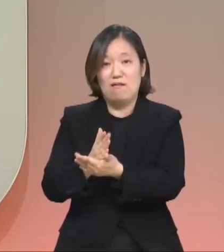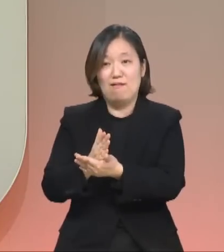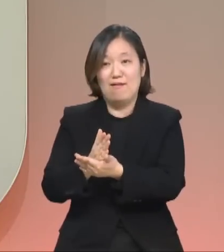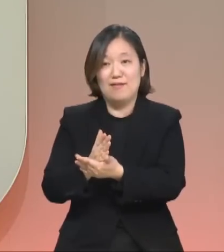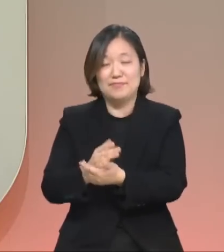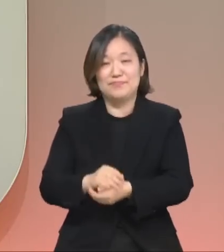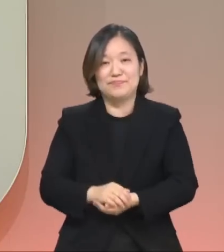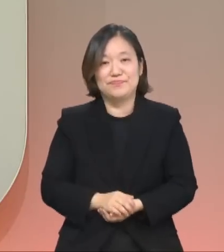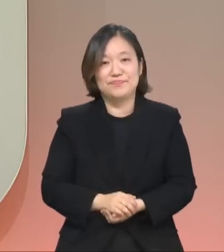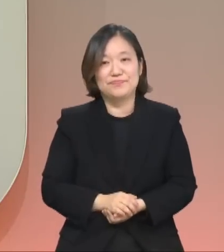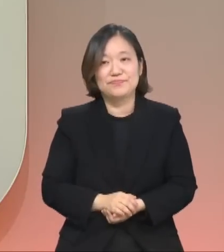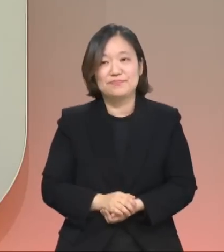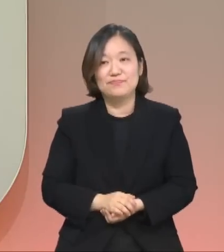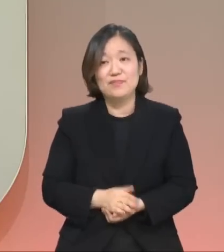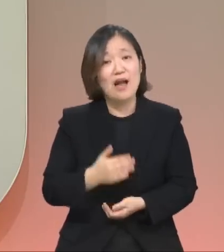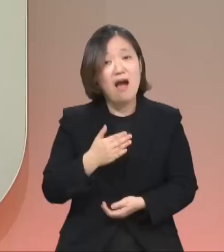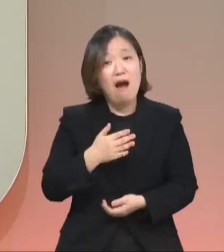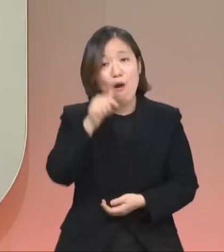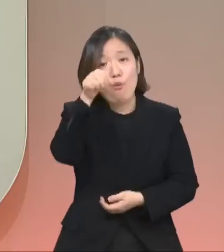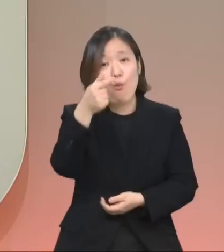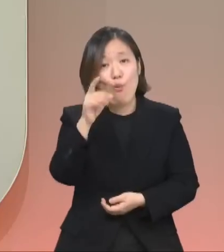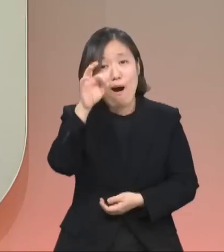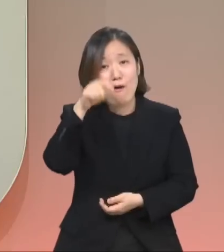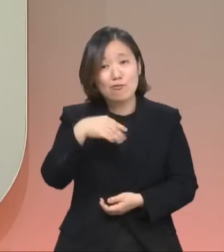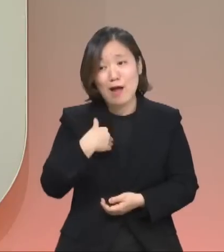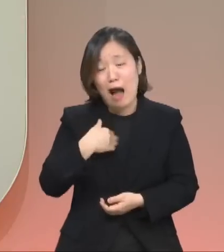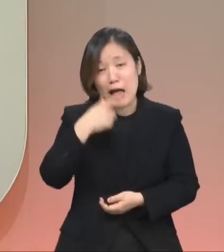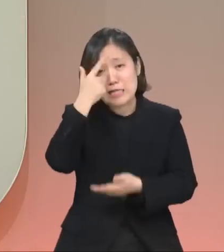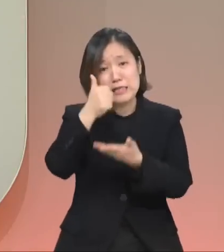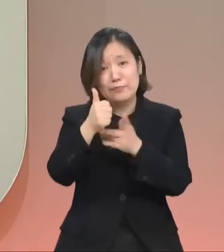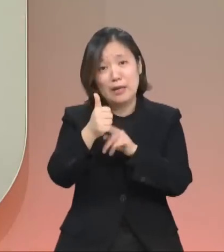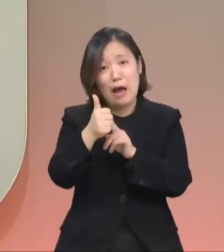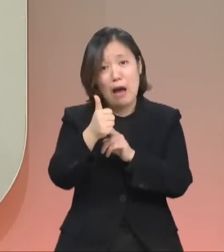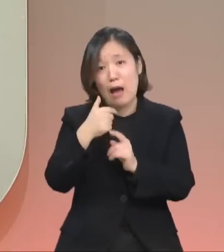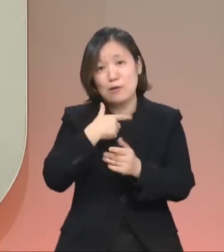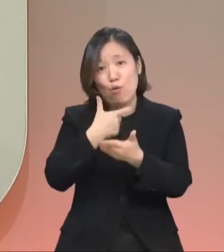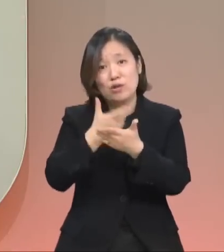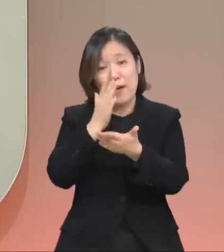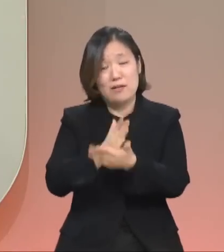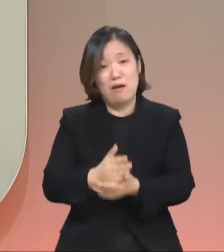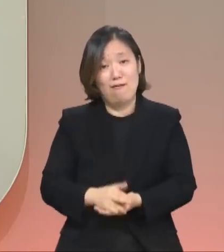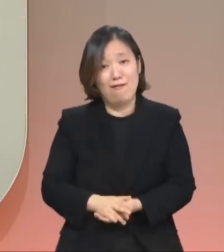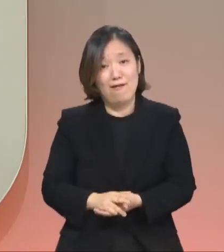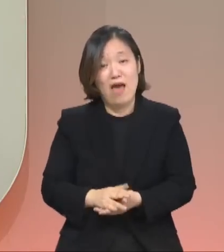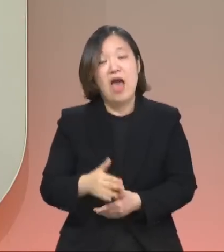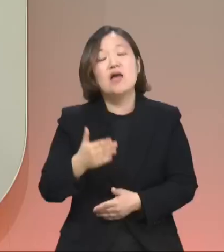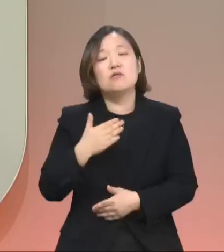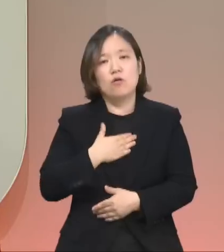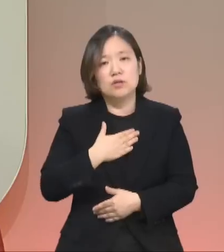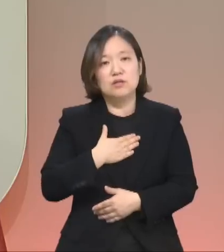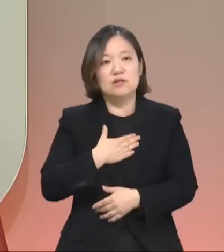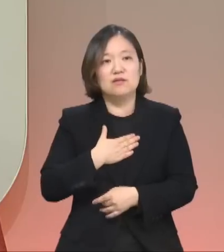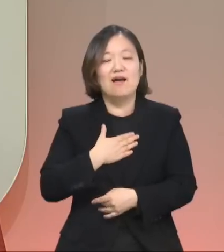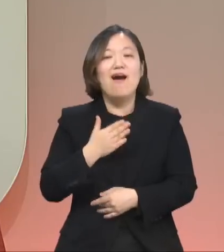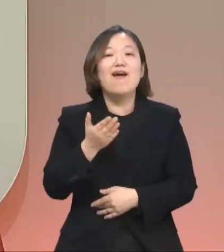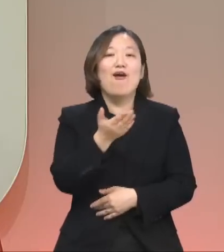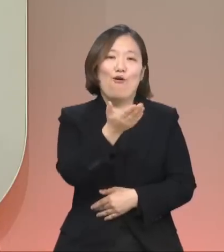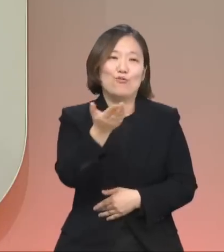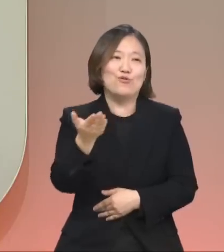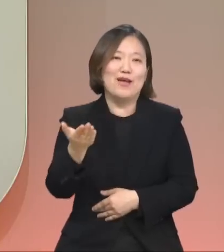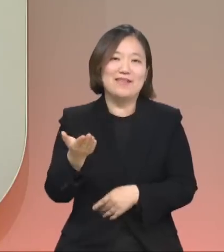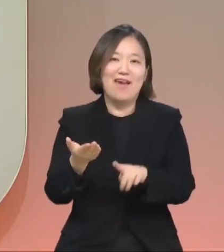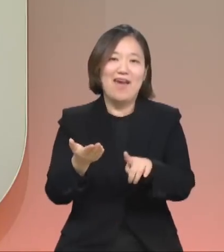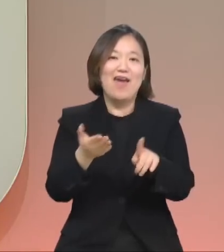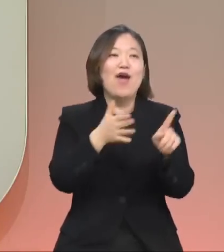여러분 앞에 있는이 광우스한테도 속으면 안 됩니다 저는 그냥 여러분들에게 너무나도 소중한이